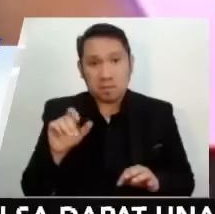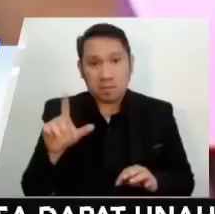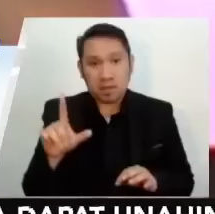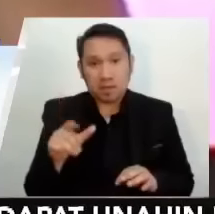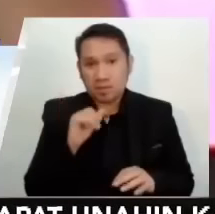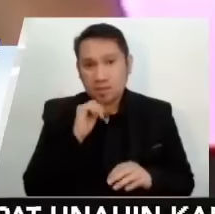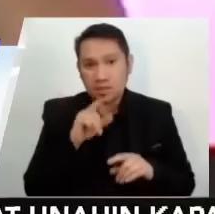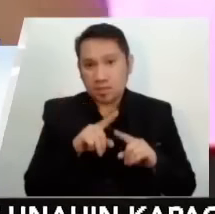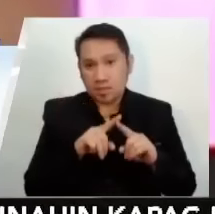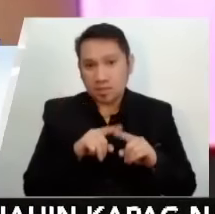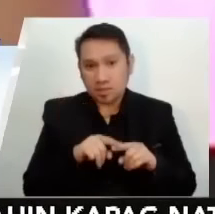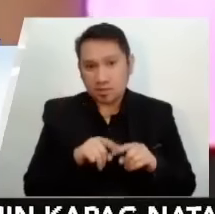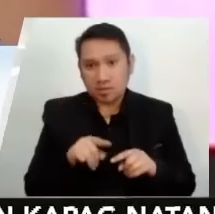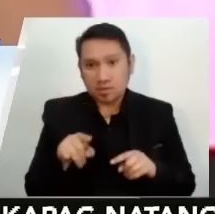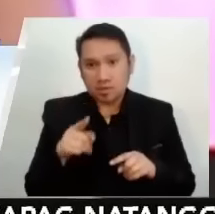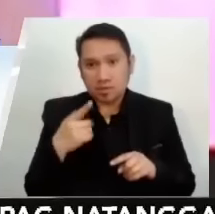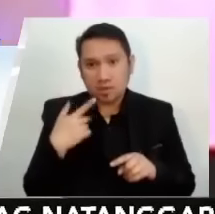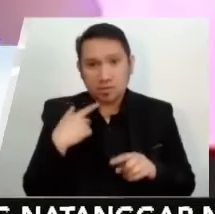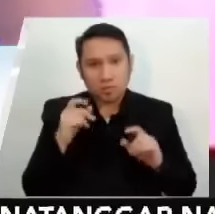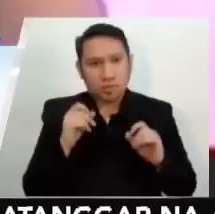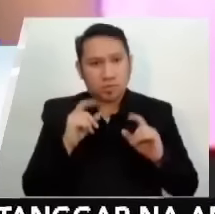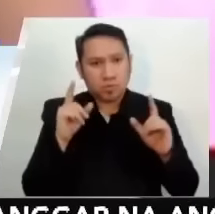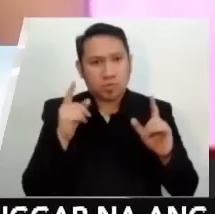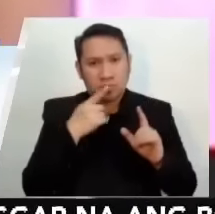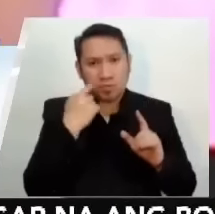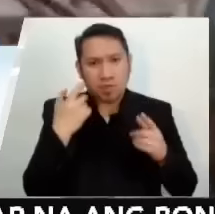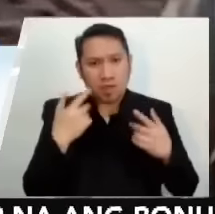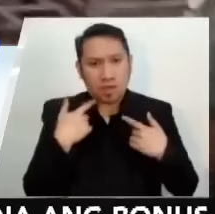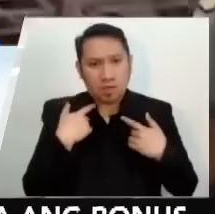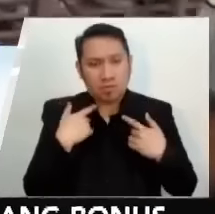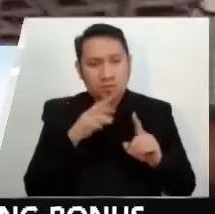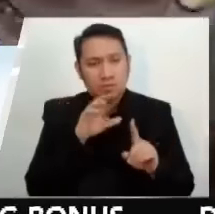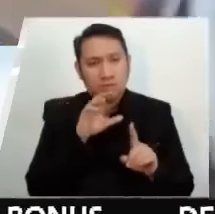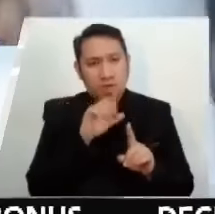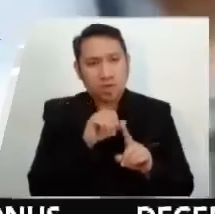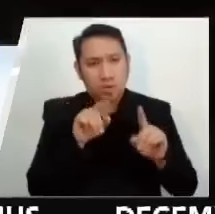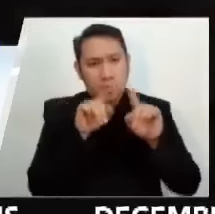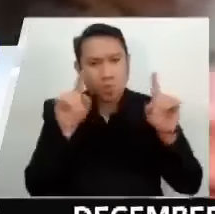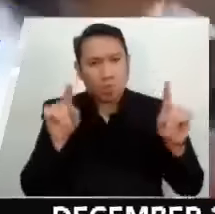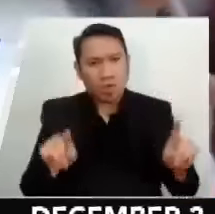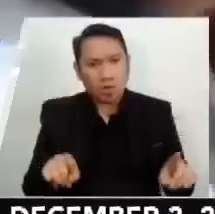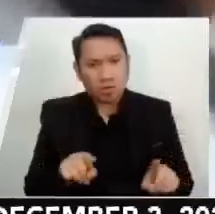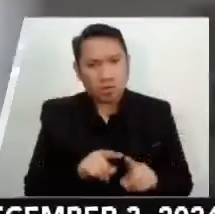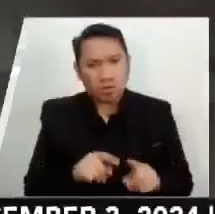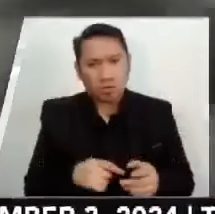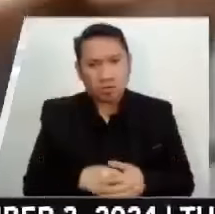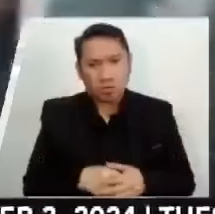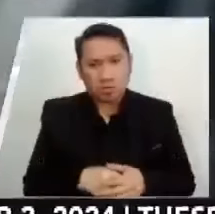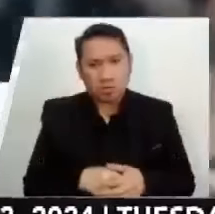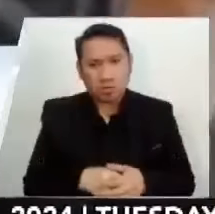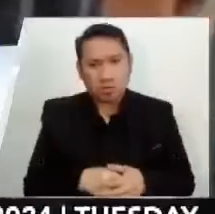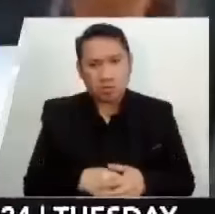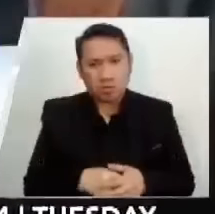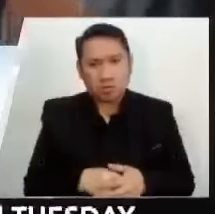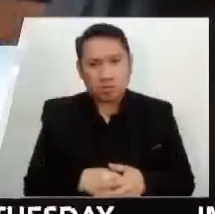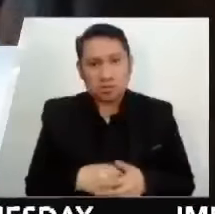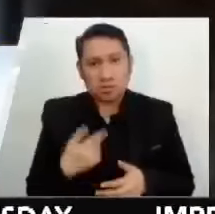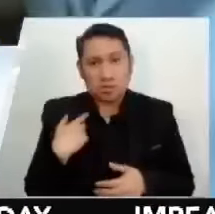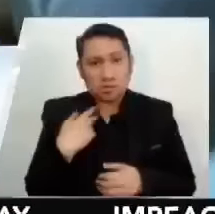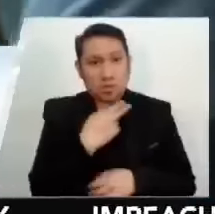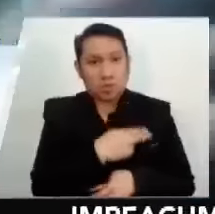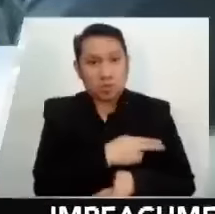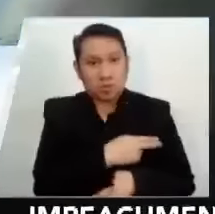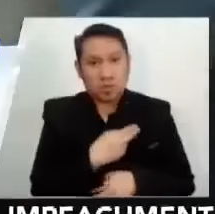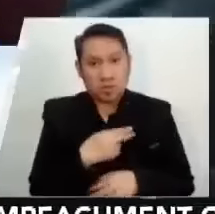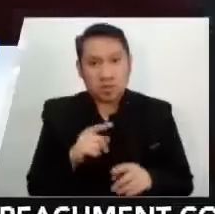level kaya nagulat sila na arrest warrant na agad ang kinakaharap. Samantala, ayon sa BGMP, nasa ospital pa rin pero maayos naman